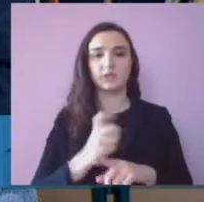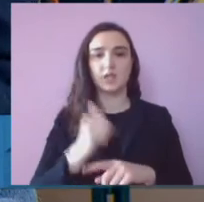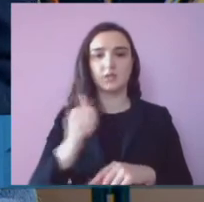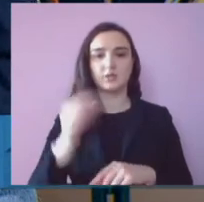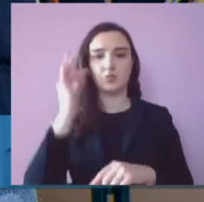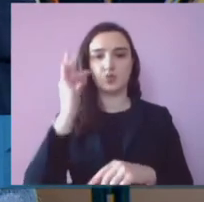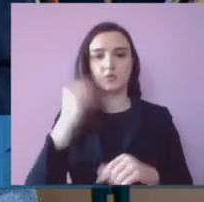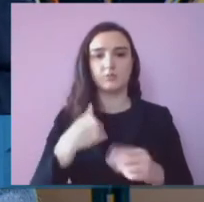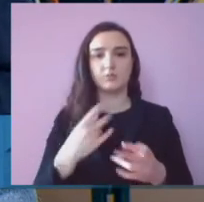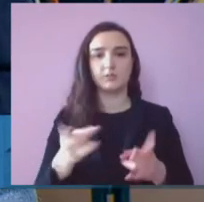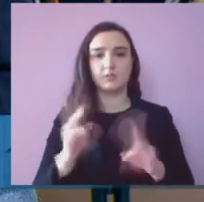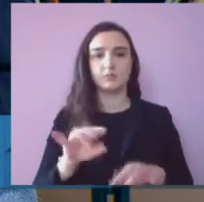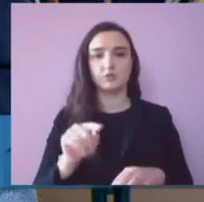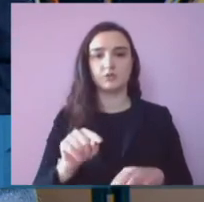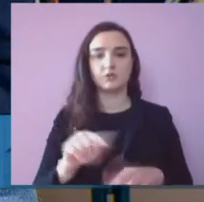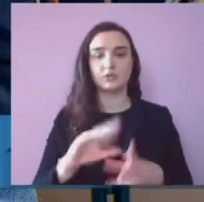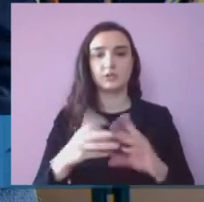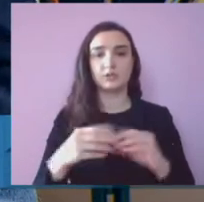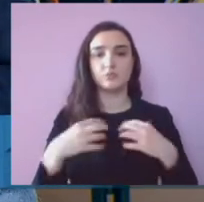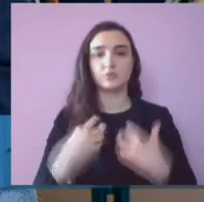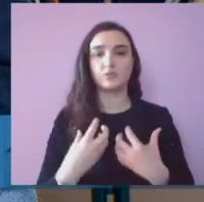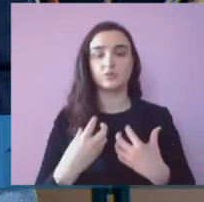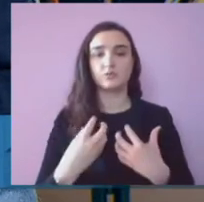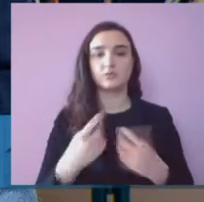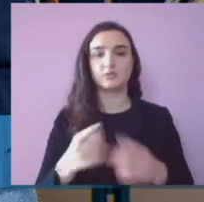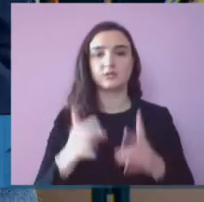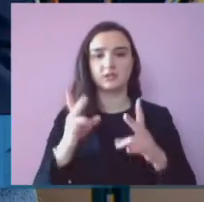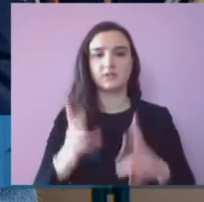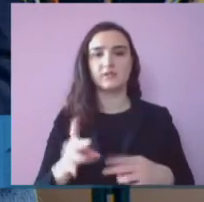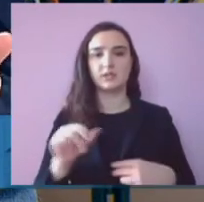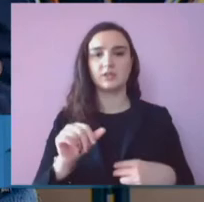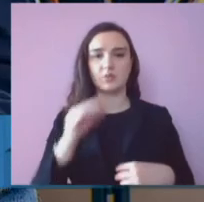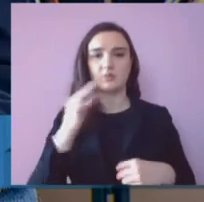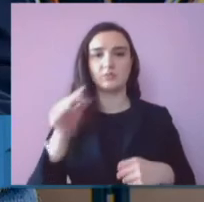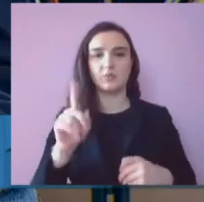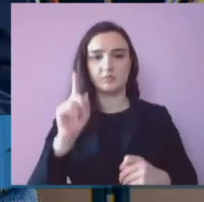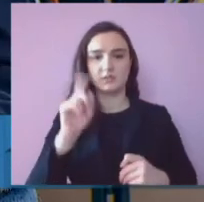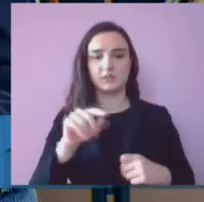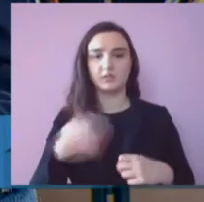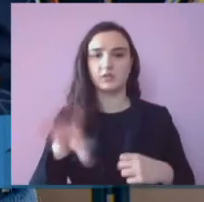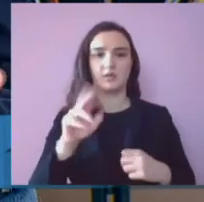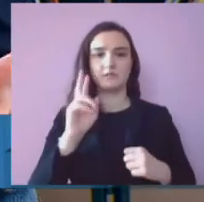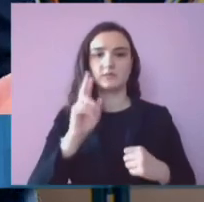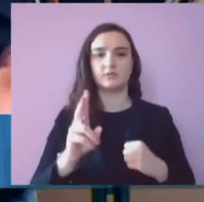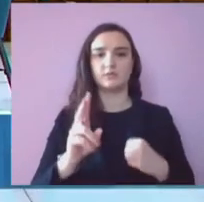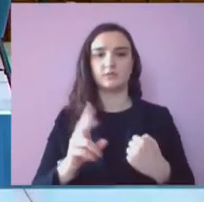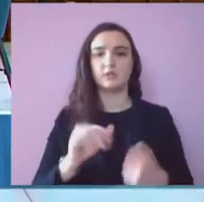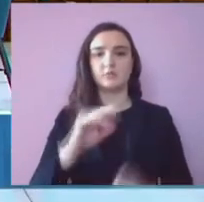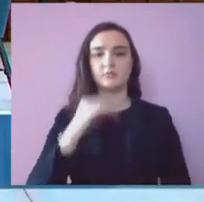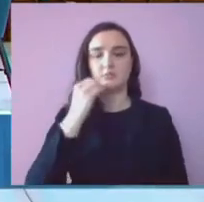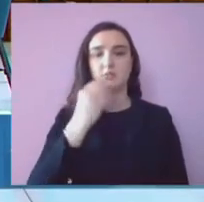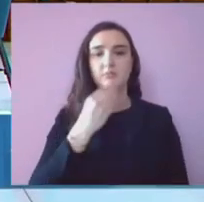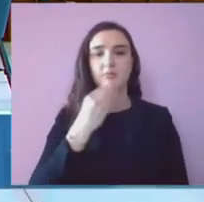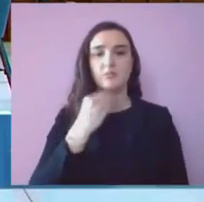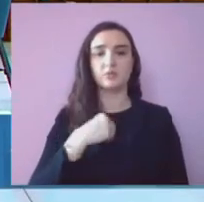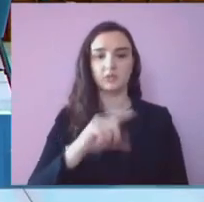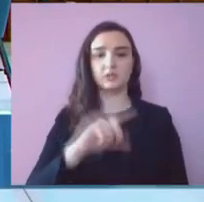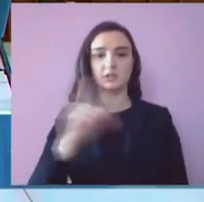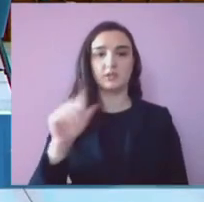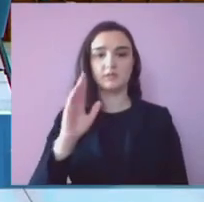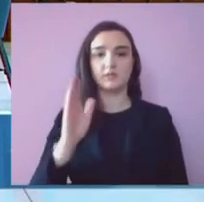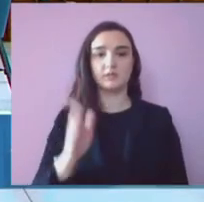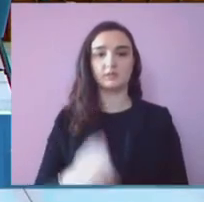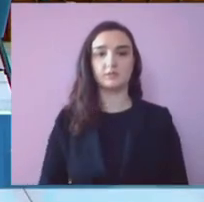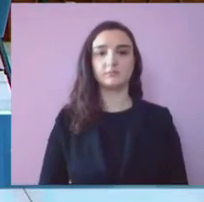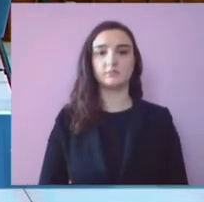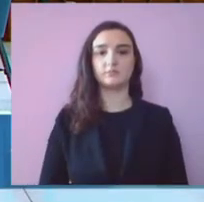ხო? სამწუხაროდ სავალალოდ ეუბნებიან, რომ იცი რა, არ ვიცი. ან ბებია ბაბუასთან წავალთ, ბებოს ბაბას მოვინახულებ.